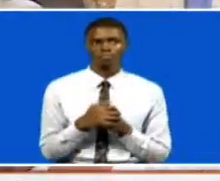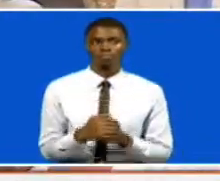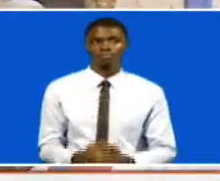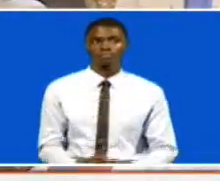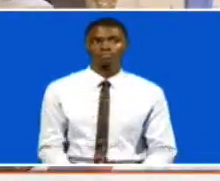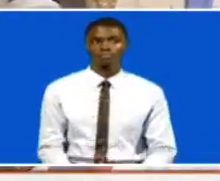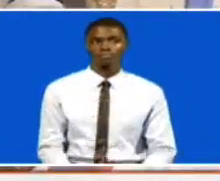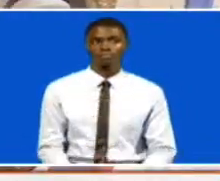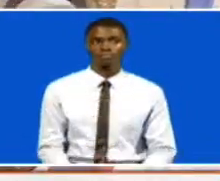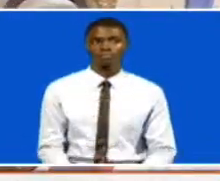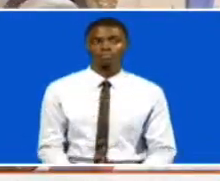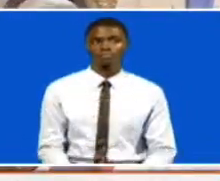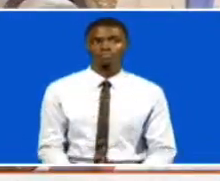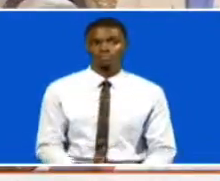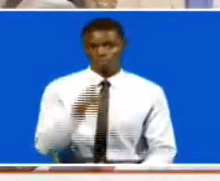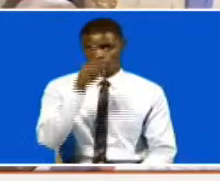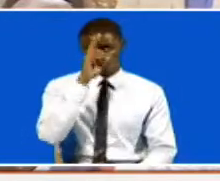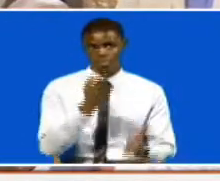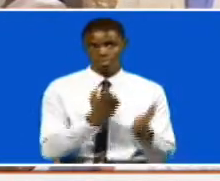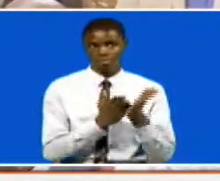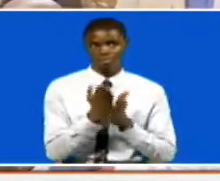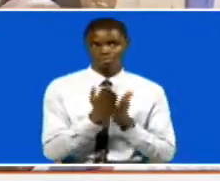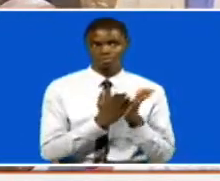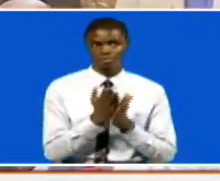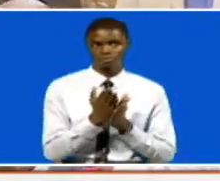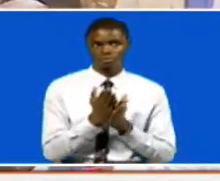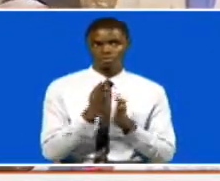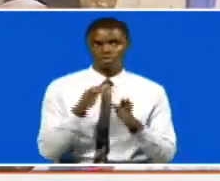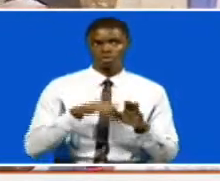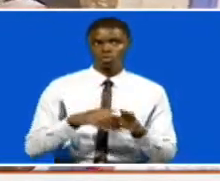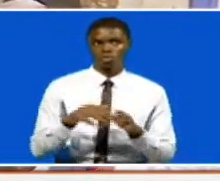in the Kenya Police Service on 1st